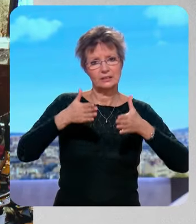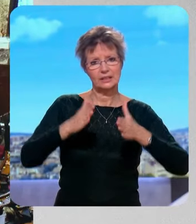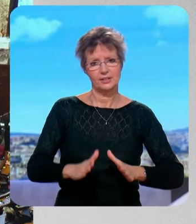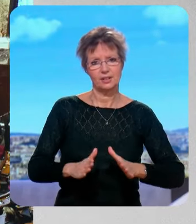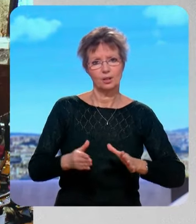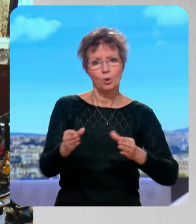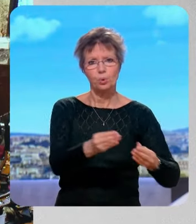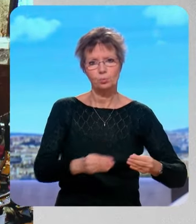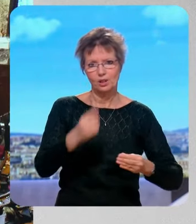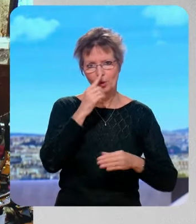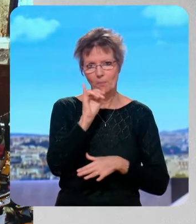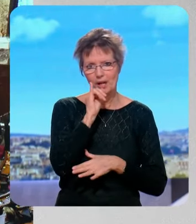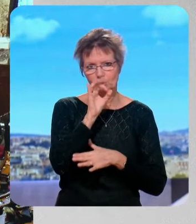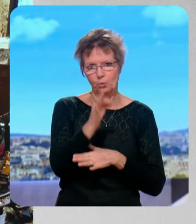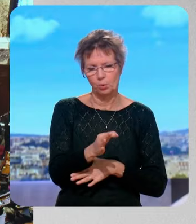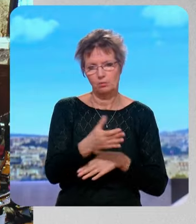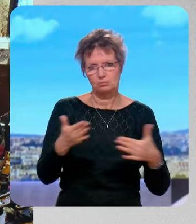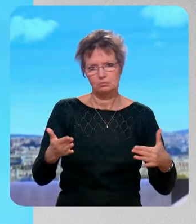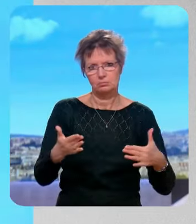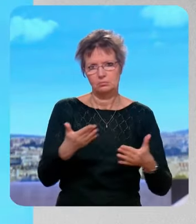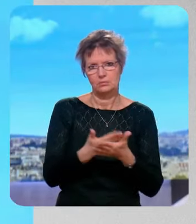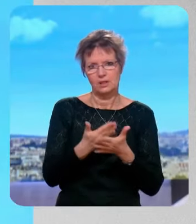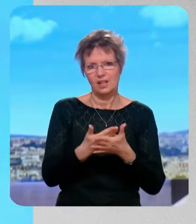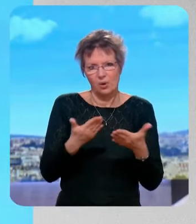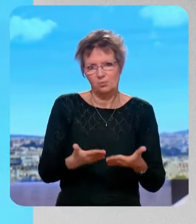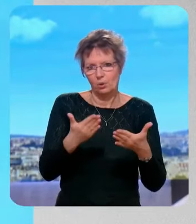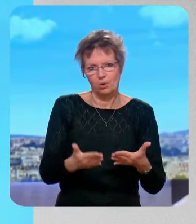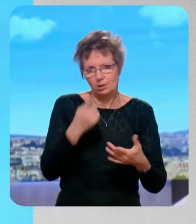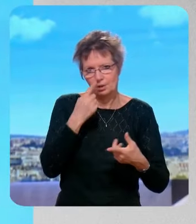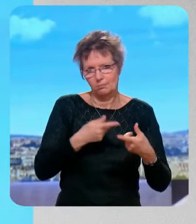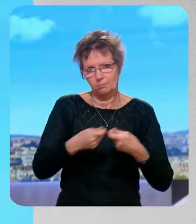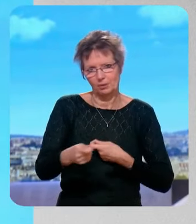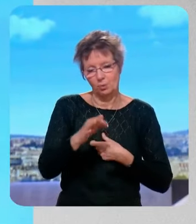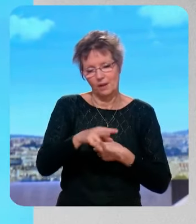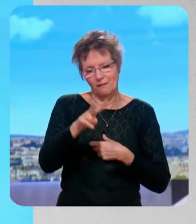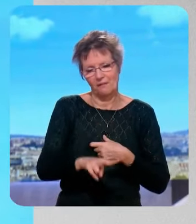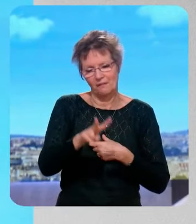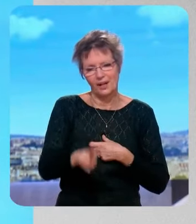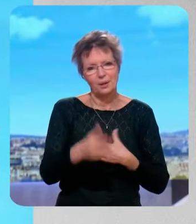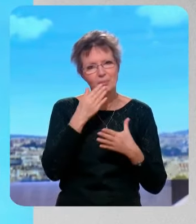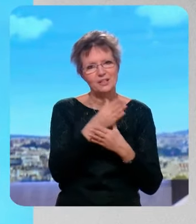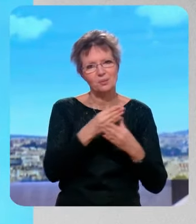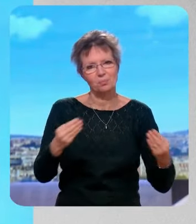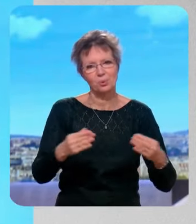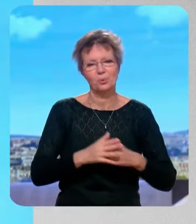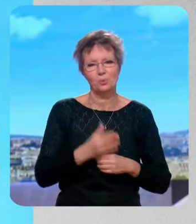vécu comme quelque chose de maladroit. Il y a la mesure et il a moment de la mesure. Manifestement, le moment de la mesure était mal choisi. – Merci beaucoup Marc Fénaud de nous les cadver, bonne journée à vous. – Merci. –